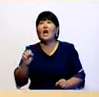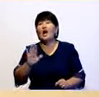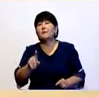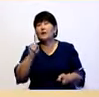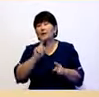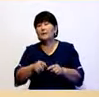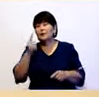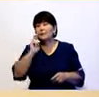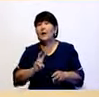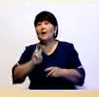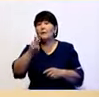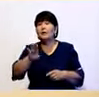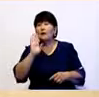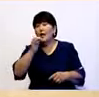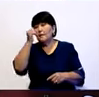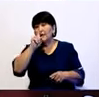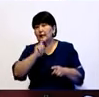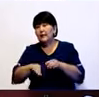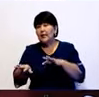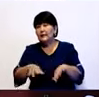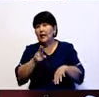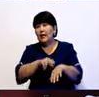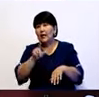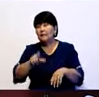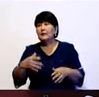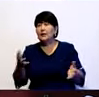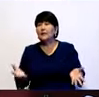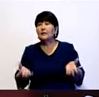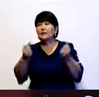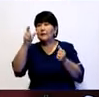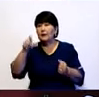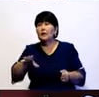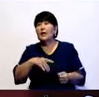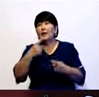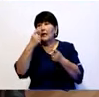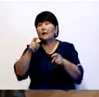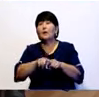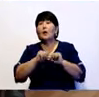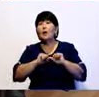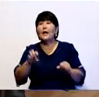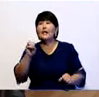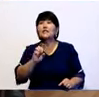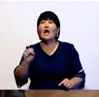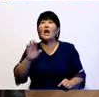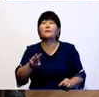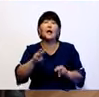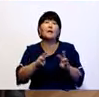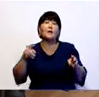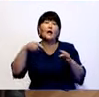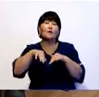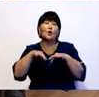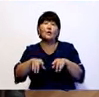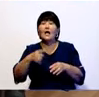без раздумий прыгнул в воду благодаря оперативности полицейского парень был спасен как мы сообщали о подвиге ержана бриманова министр